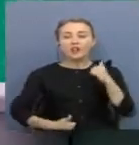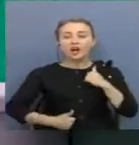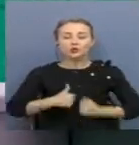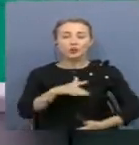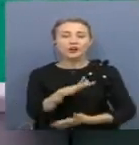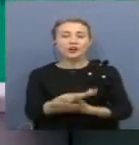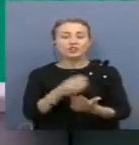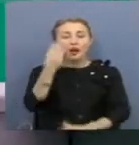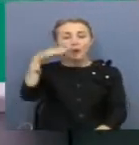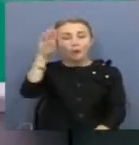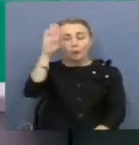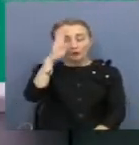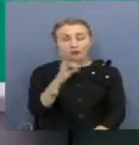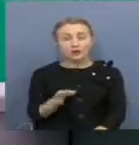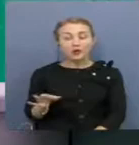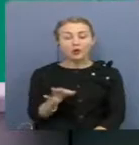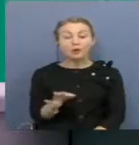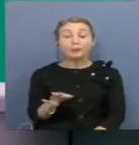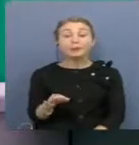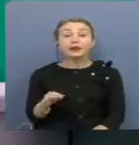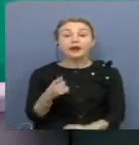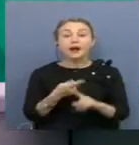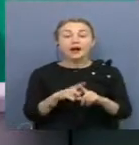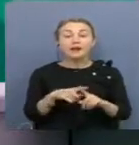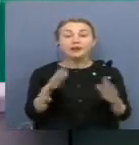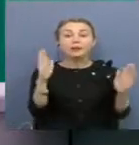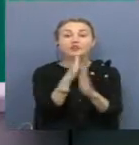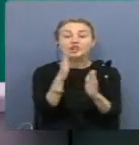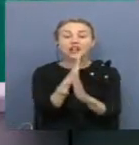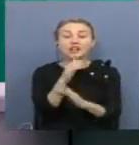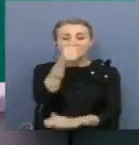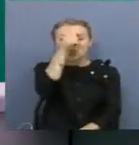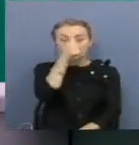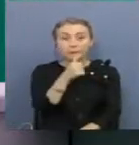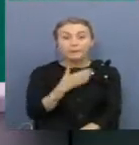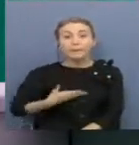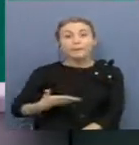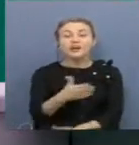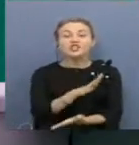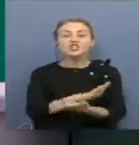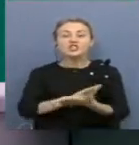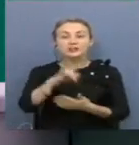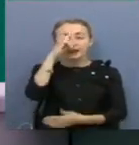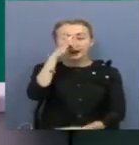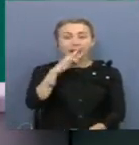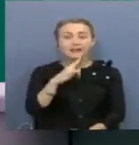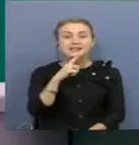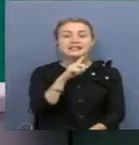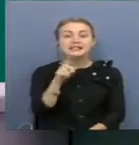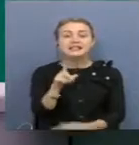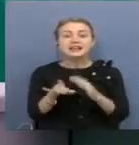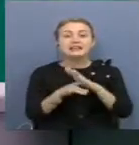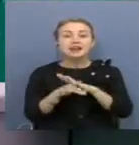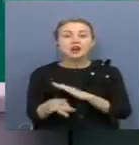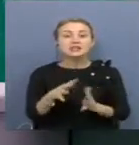лайықты жалғасу үстінде. Бірге таза Қазақстан атты экологиялық айлық аясындағы ауқымды шараның бірі Зеренді ауданы Сарыөзек